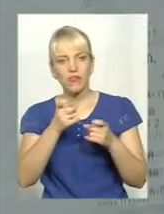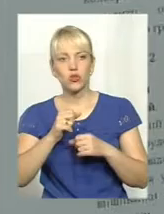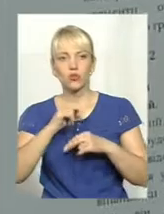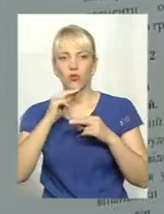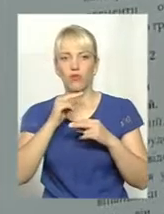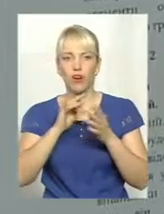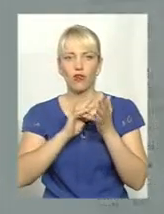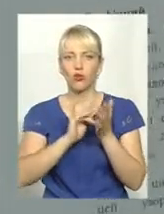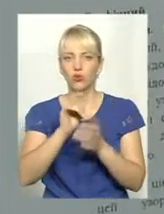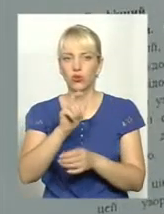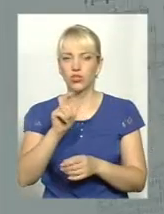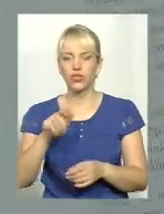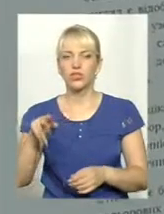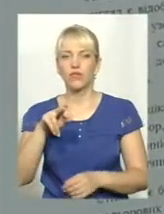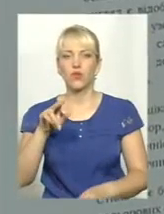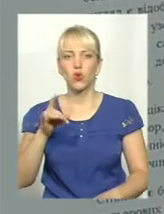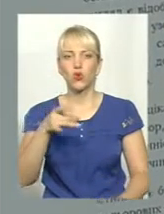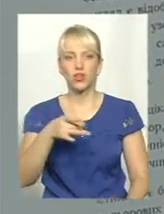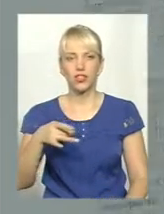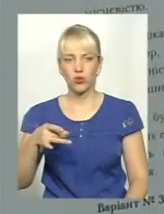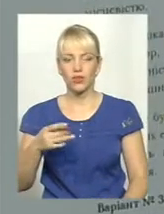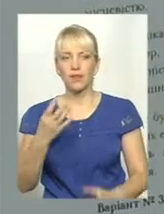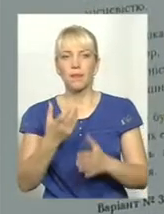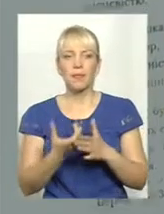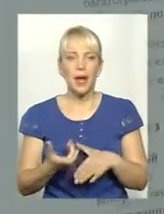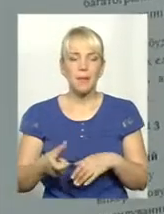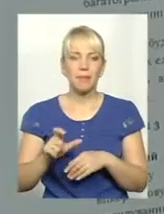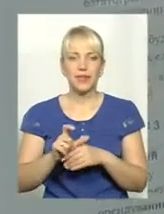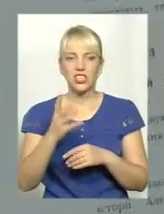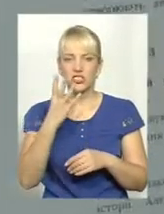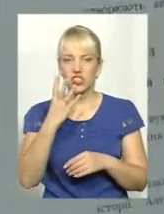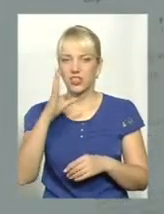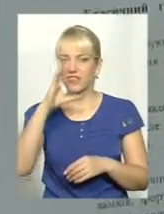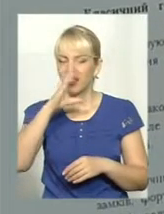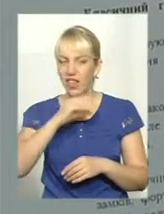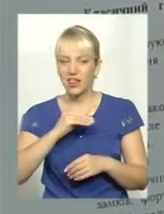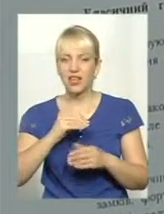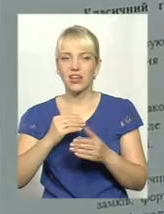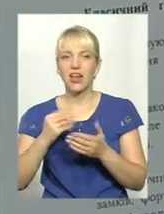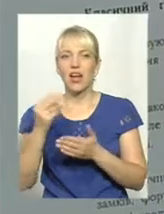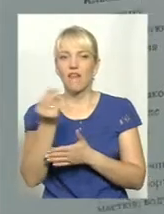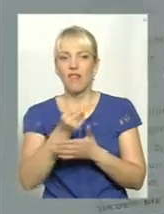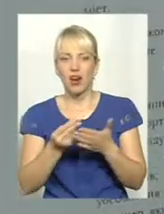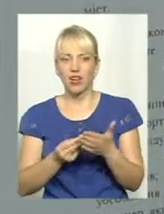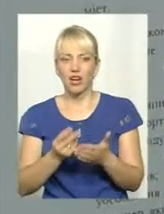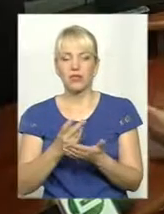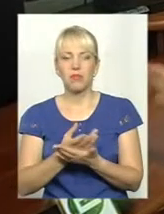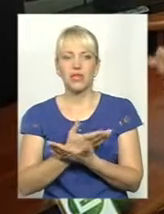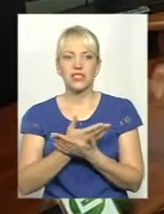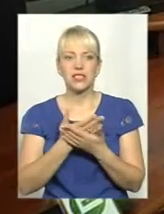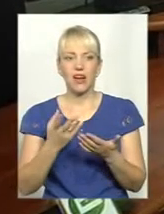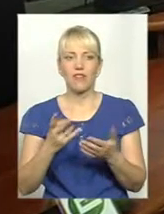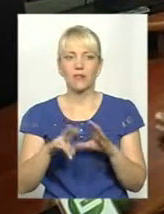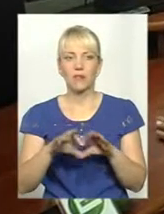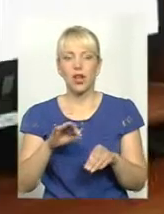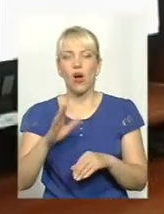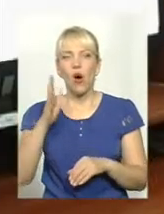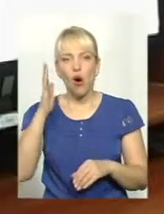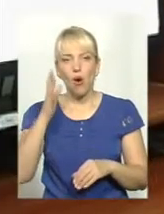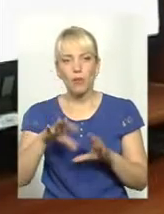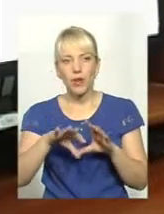продукції, взагалі в своїй роботі і в рекламній так само кампанії. Спочатку розробники досліджували, чим область може похизуватись та